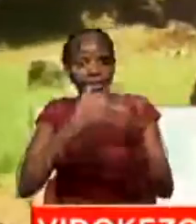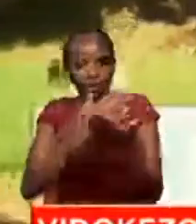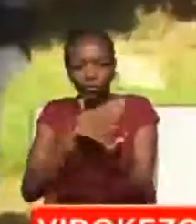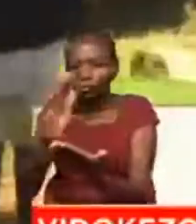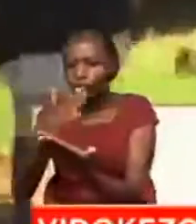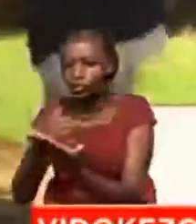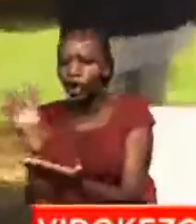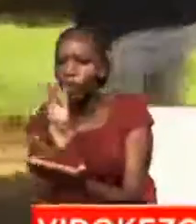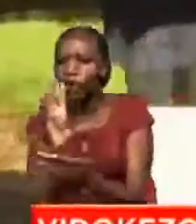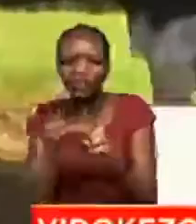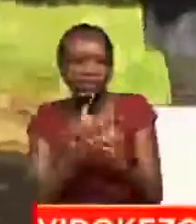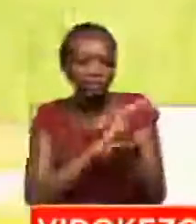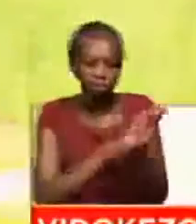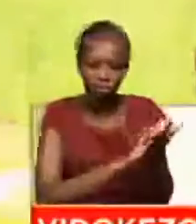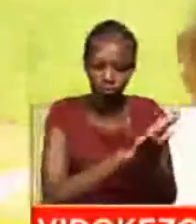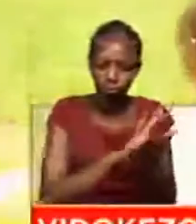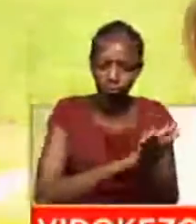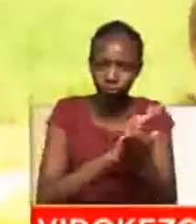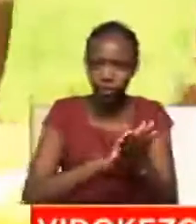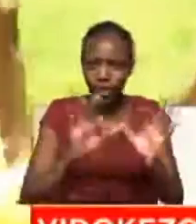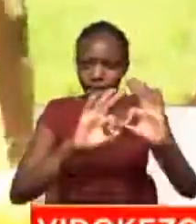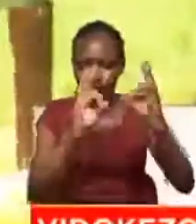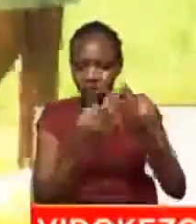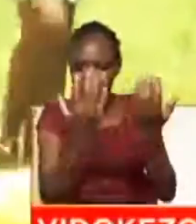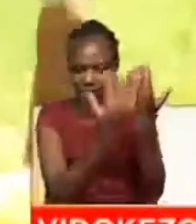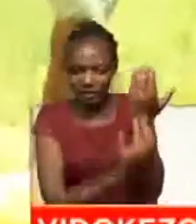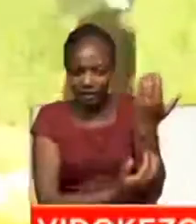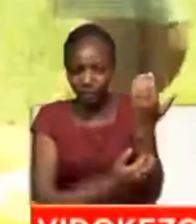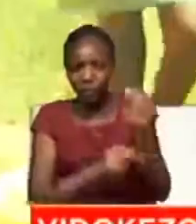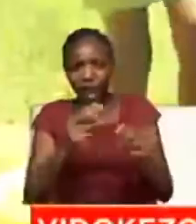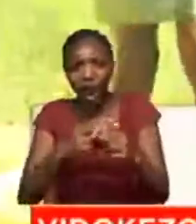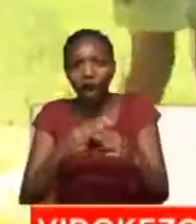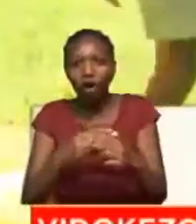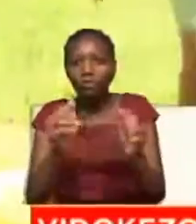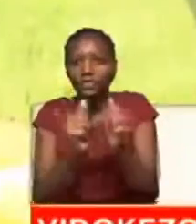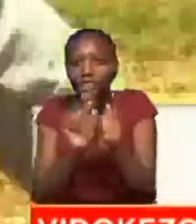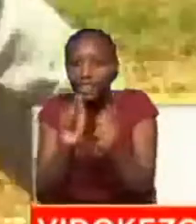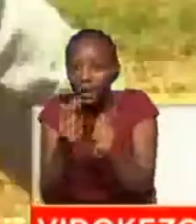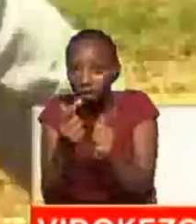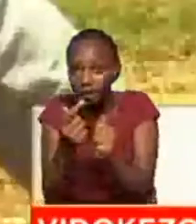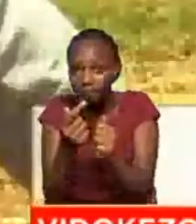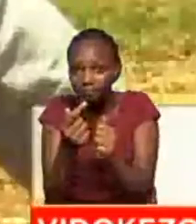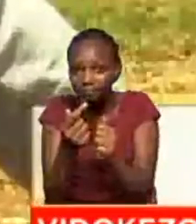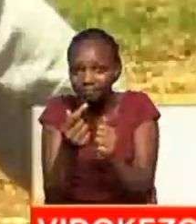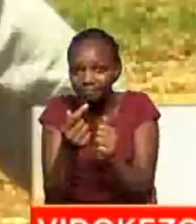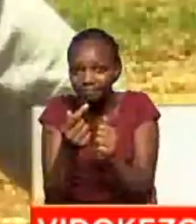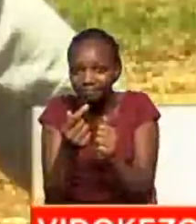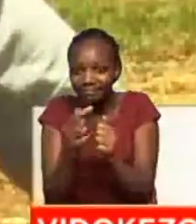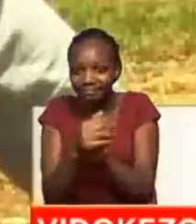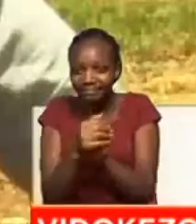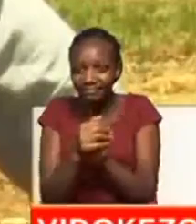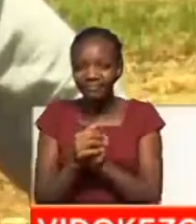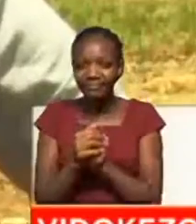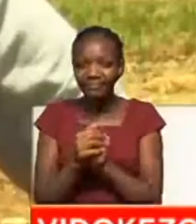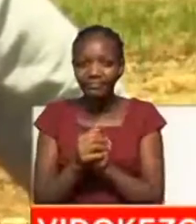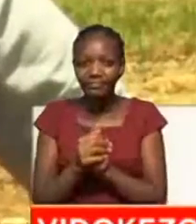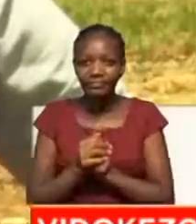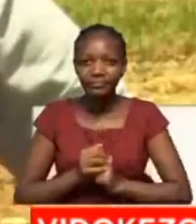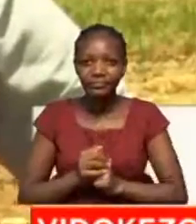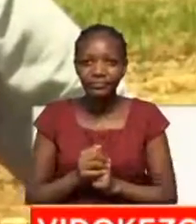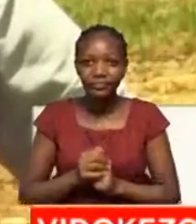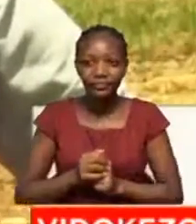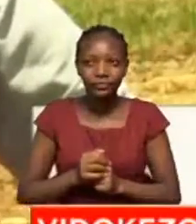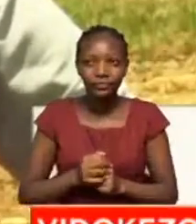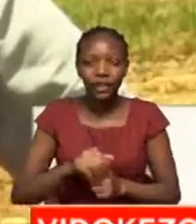ikiwemo sabuni na vyeuzi kwenye familia zisizojiweza takriban 10,000. Covered at least over